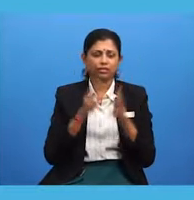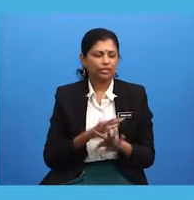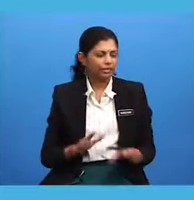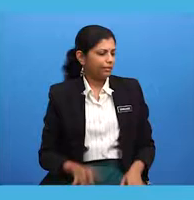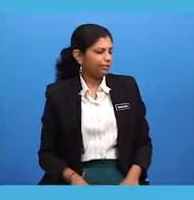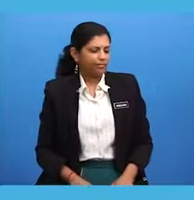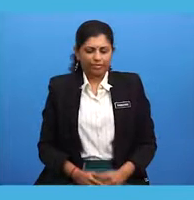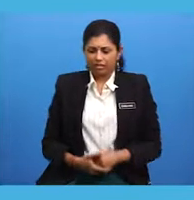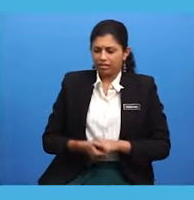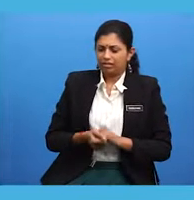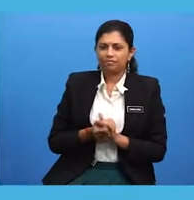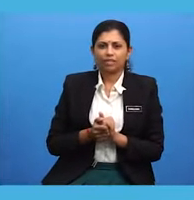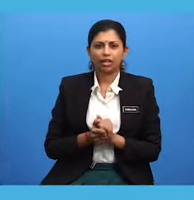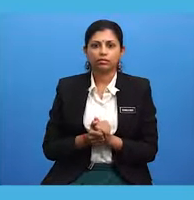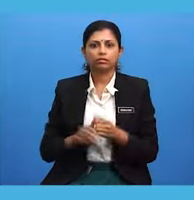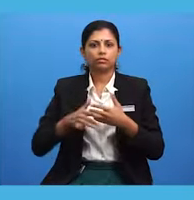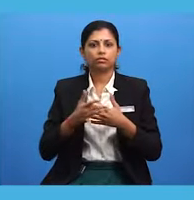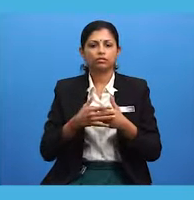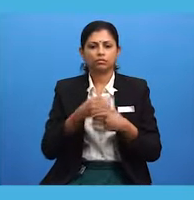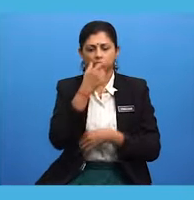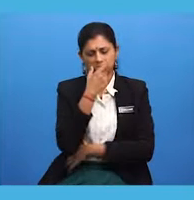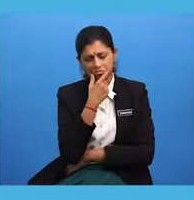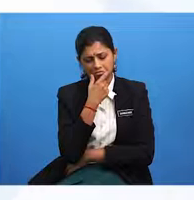tidak tenteram dan mudah tersinggung.